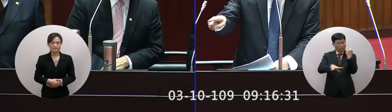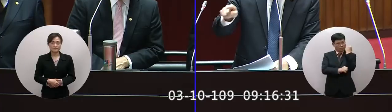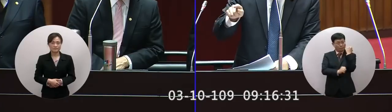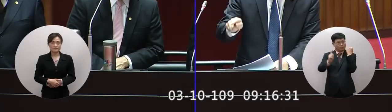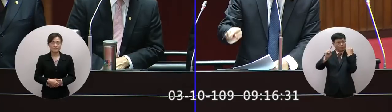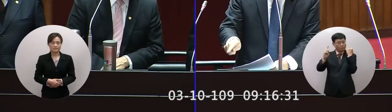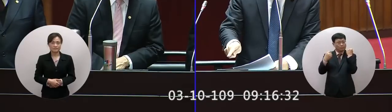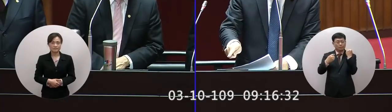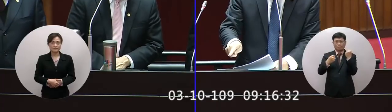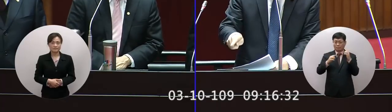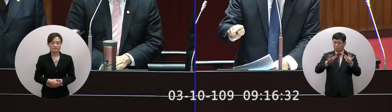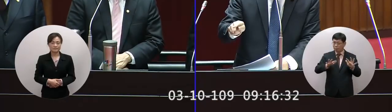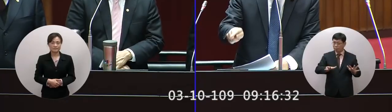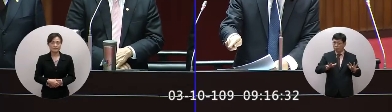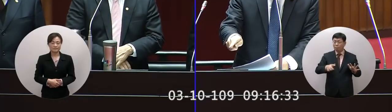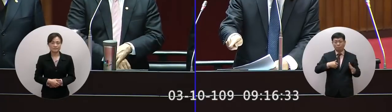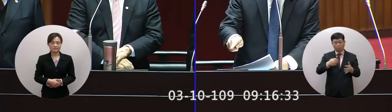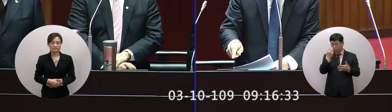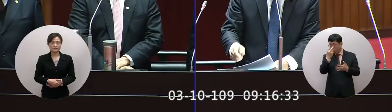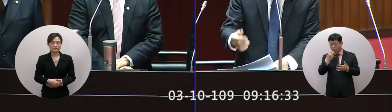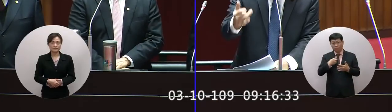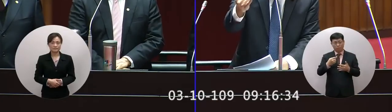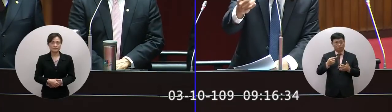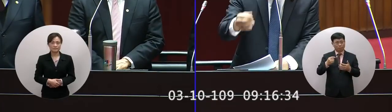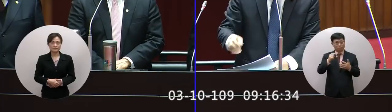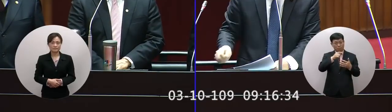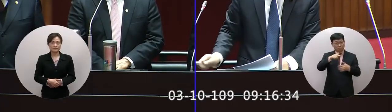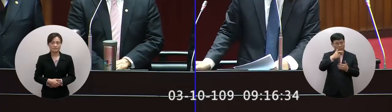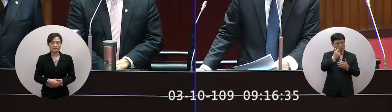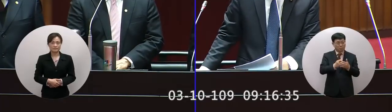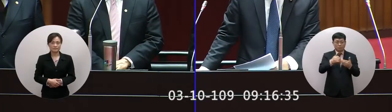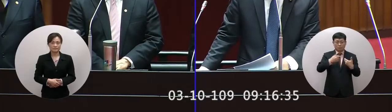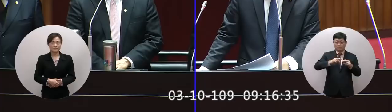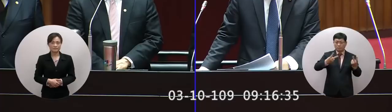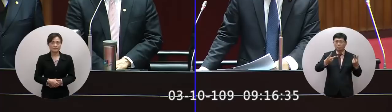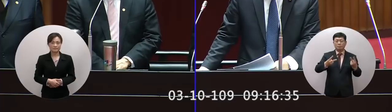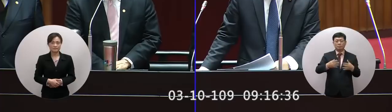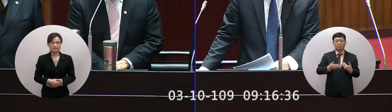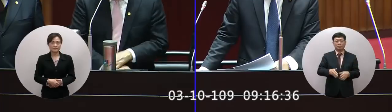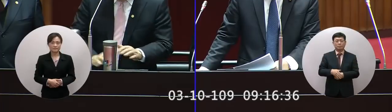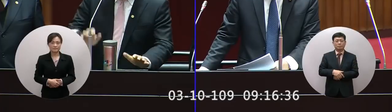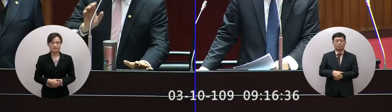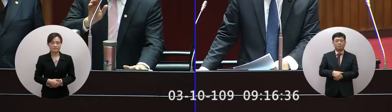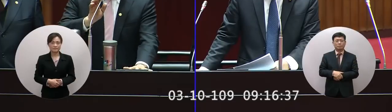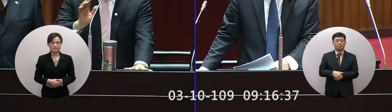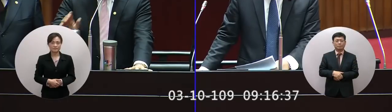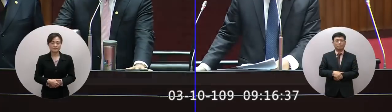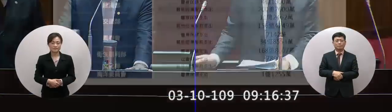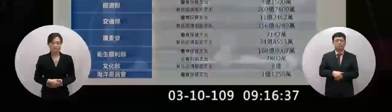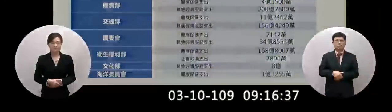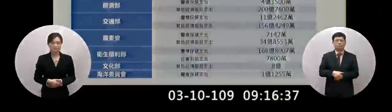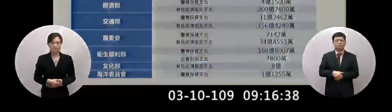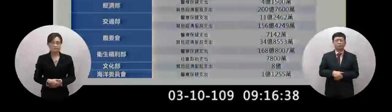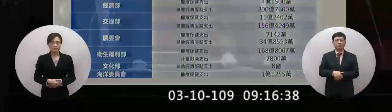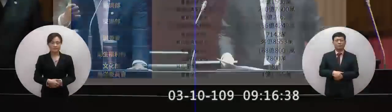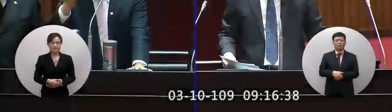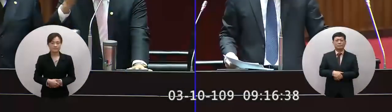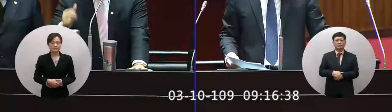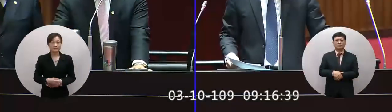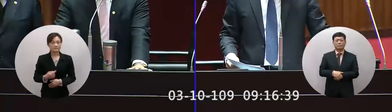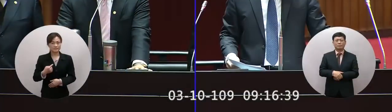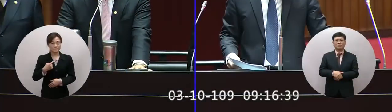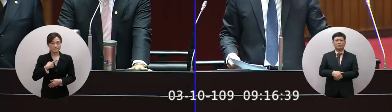的基础，跟今天来相对应的时候，你600亿要不要调整？ 是这样，在我